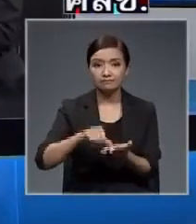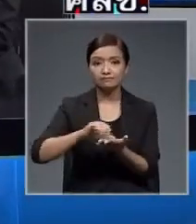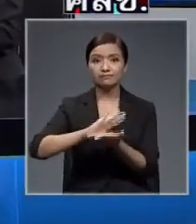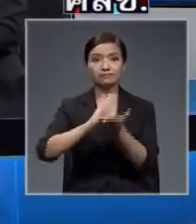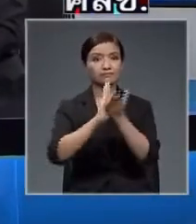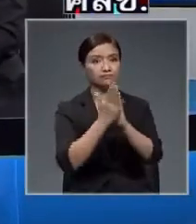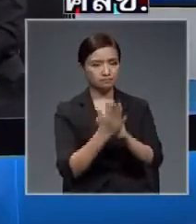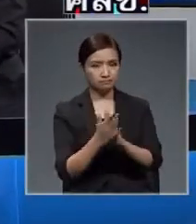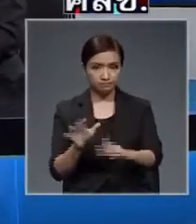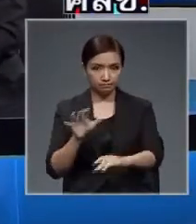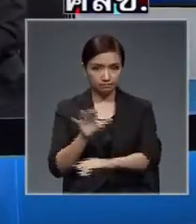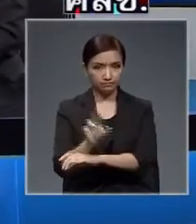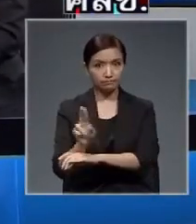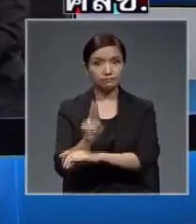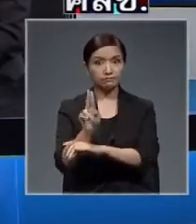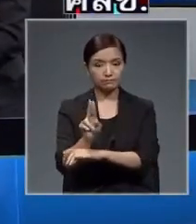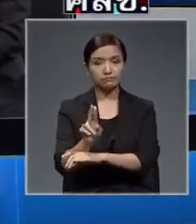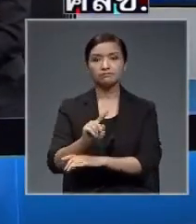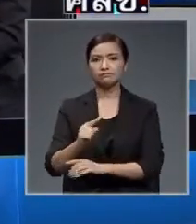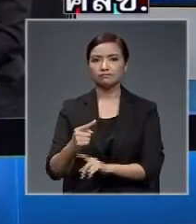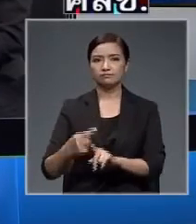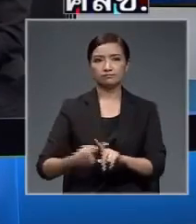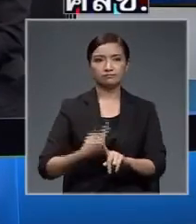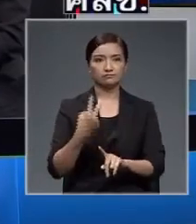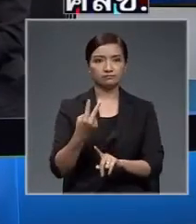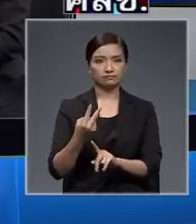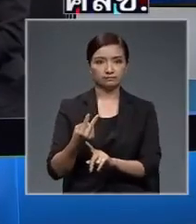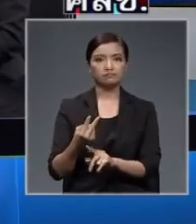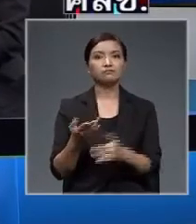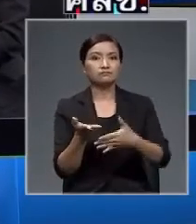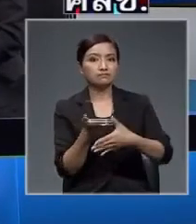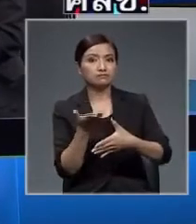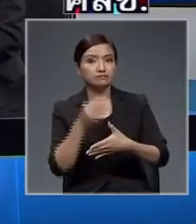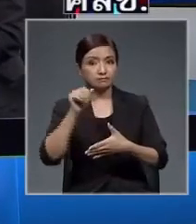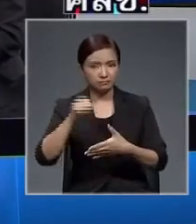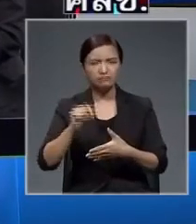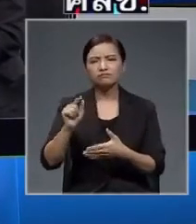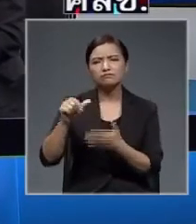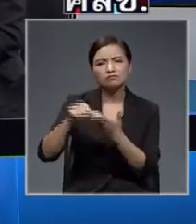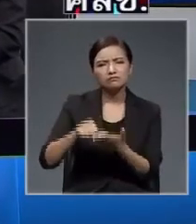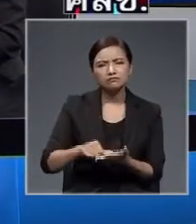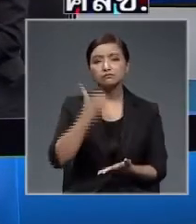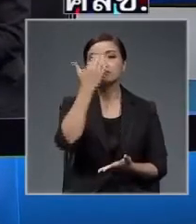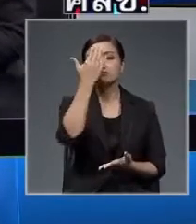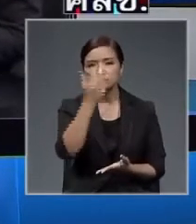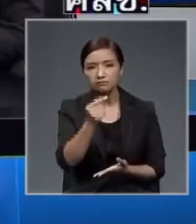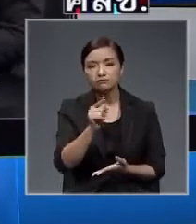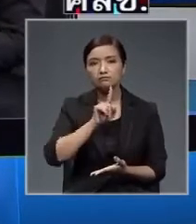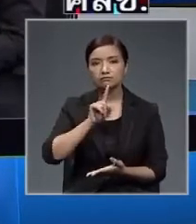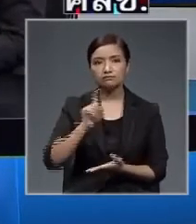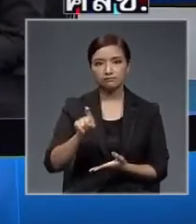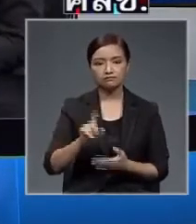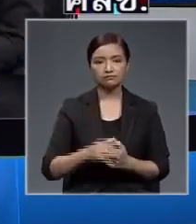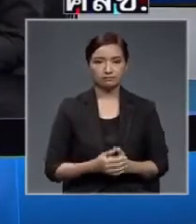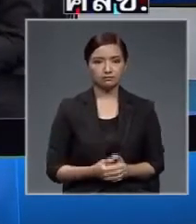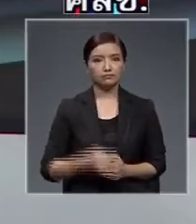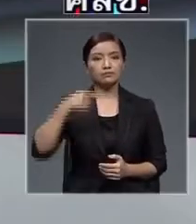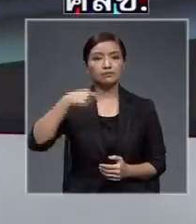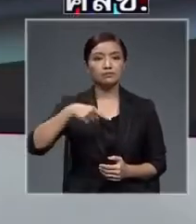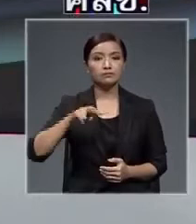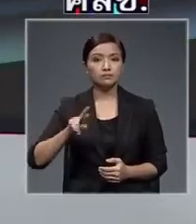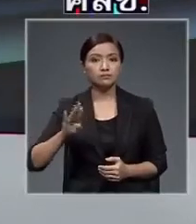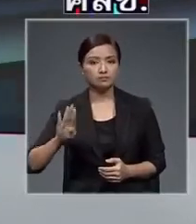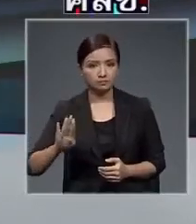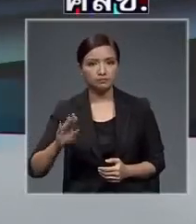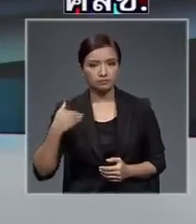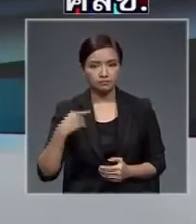แล้วก็มีผลบังคับใช้ไปก็คือเมื่อต้นเดือนกุมภาพันธ์ที่ผ่านมาต้องแก้ไขเพราะอะไรคะท่านโฆษกคะ ค่ะพรบฉบับนี้มีม